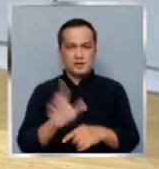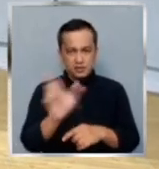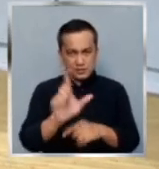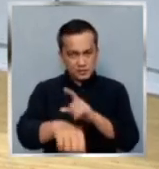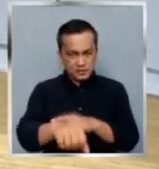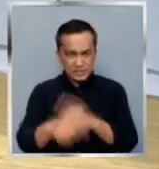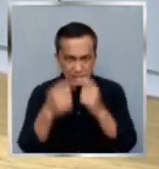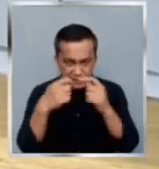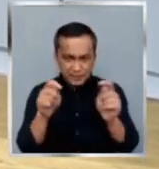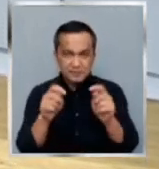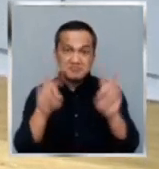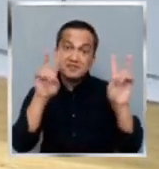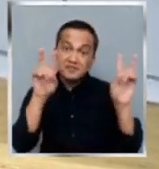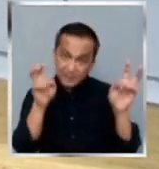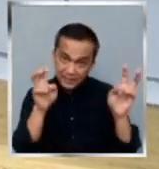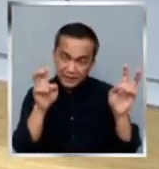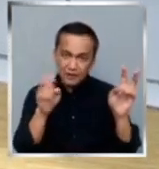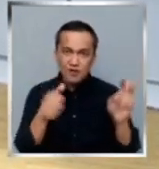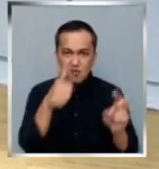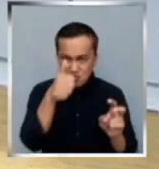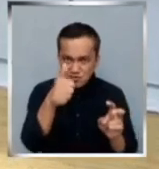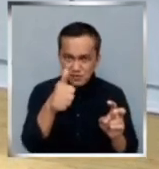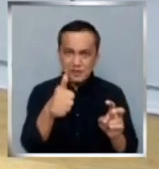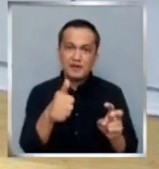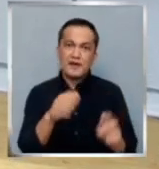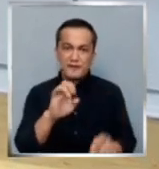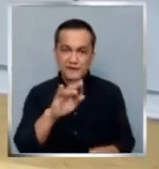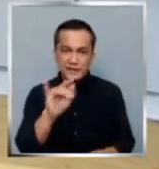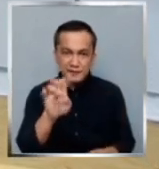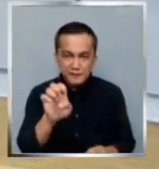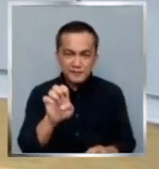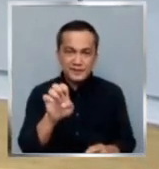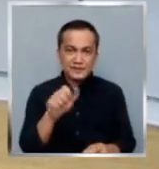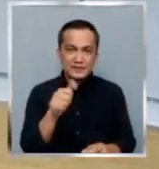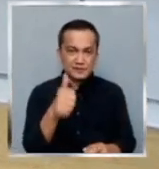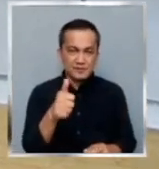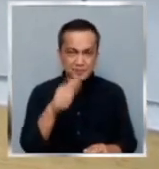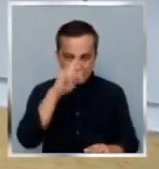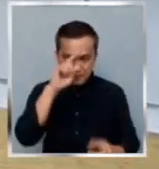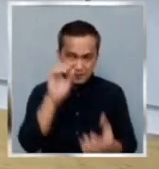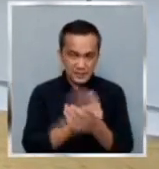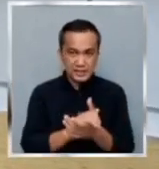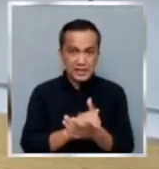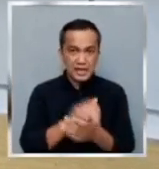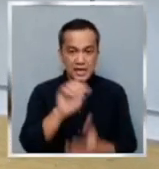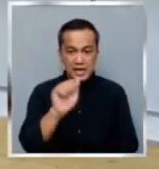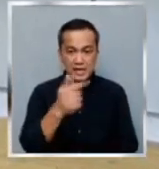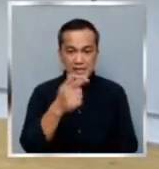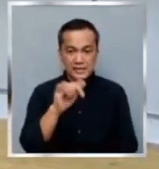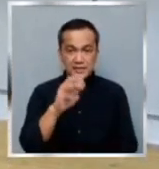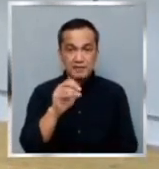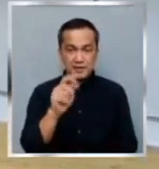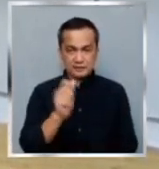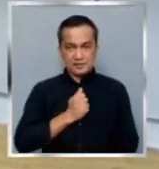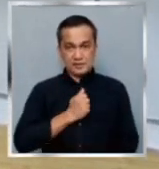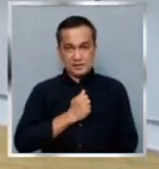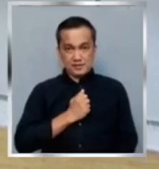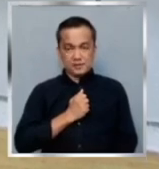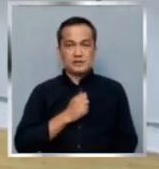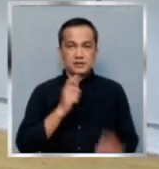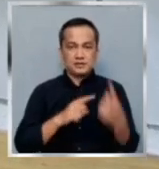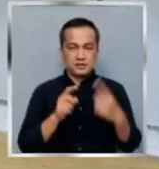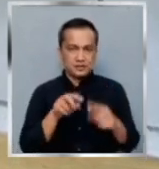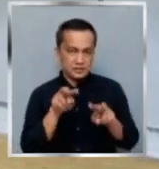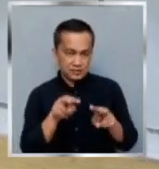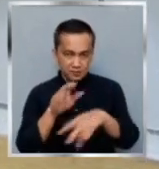umano bisa ng mga pinaniniwalaan nilang agimat. Paalala lang po, sensitibong ilang video ang inyong mapapanood. Huwag na huwag